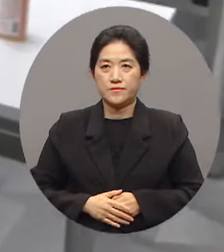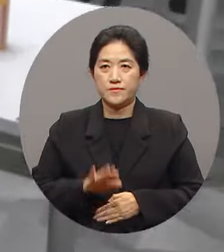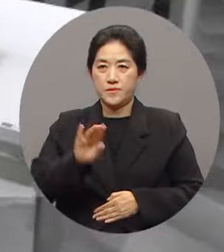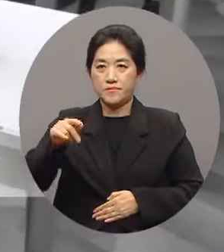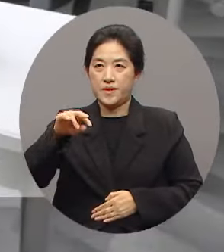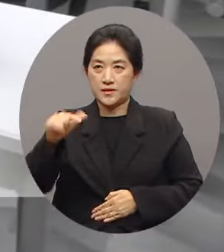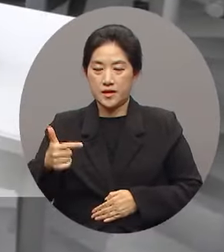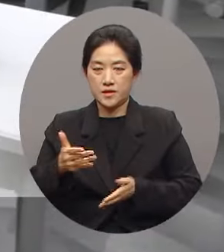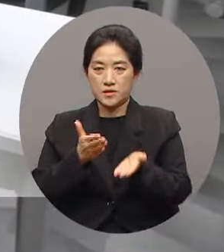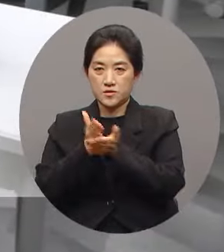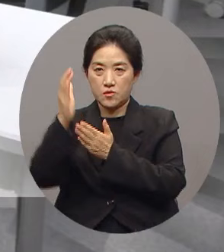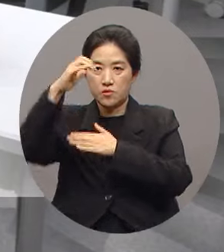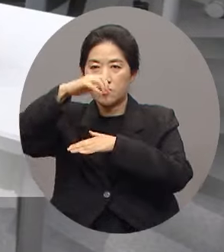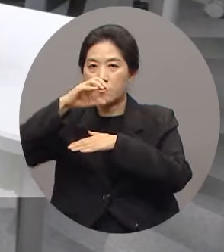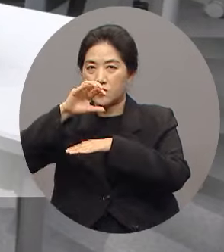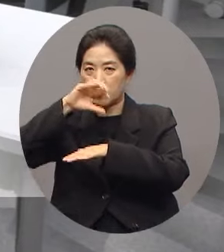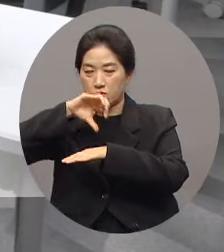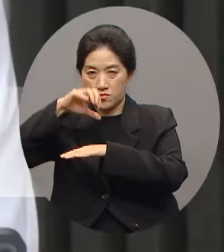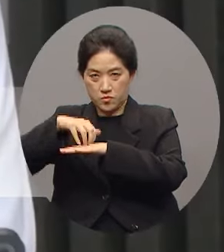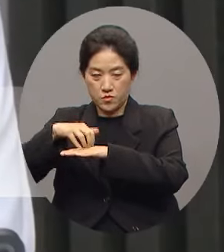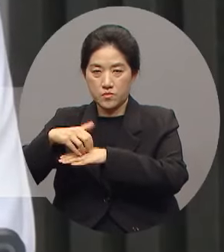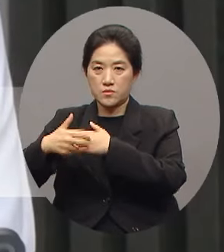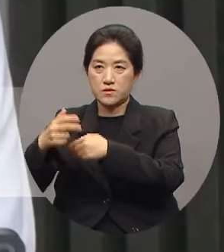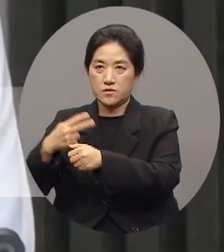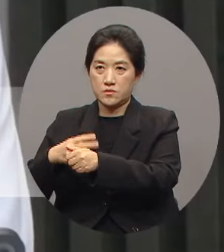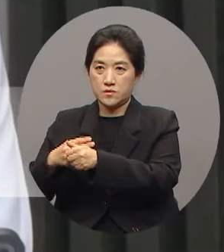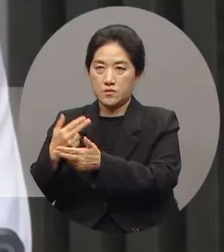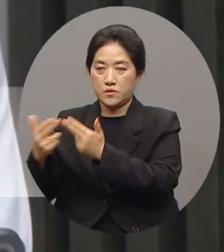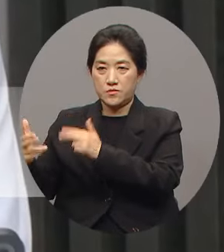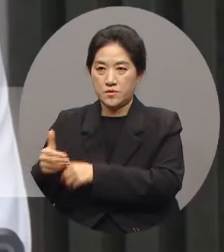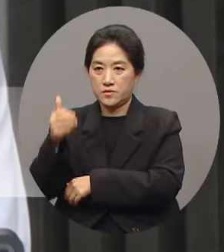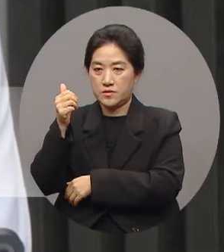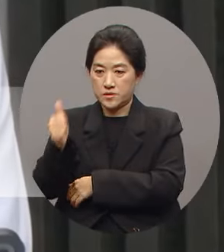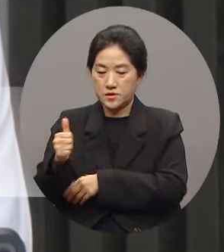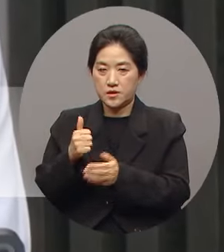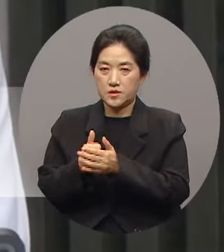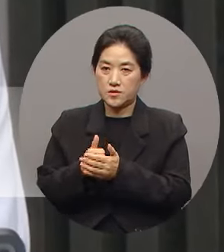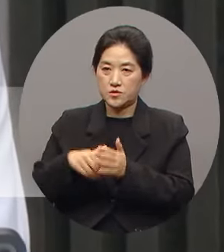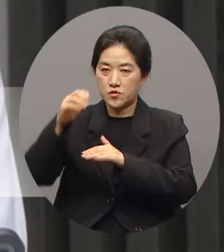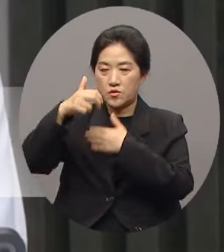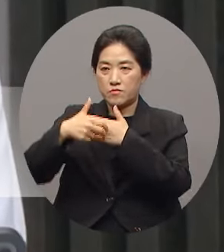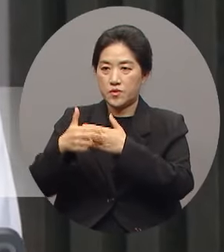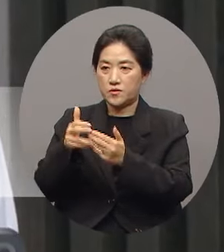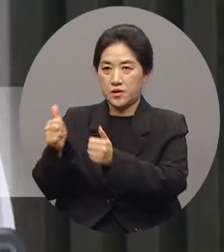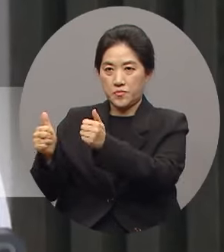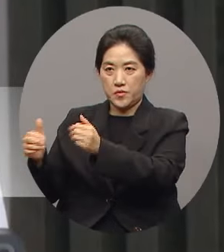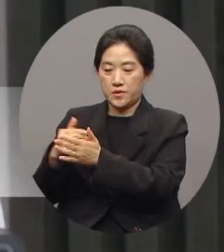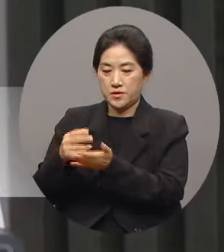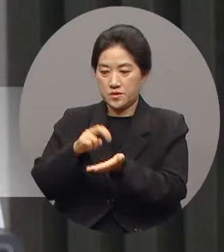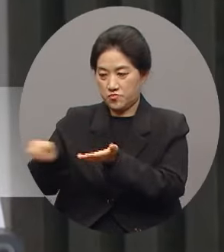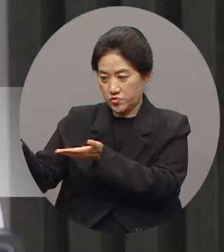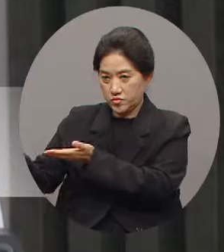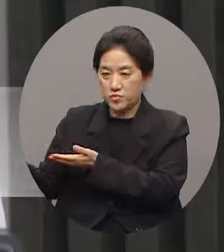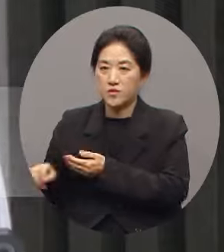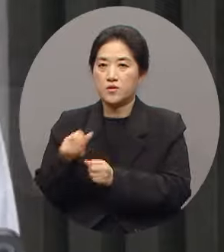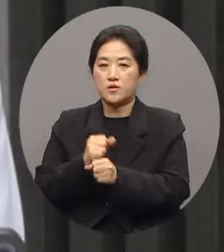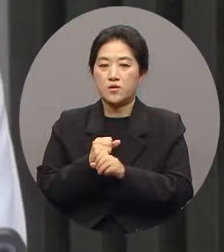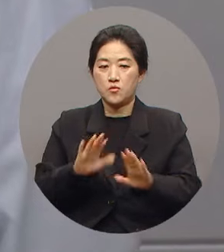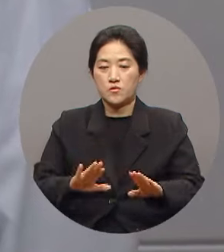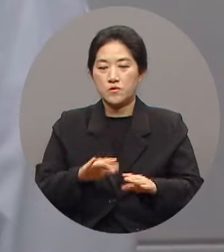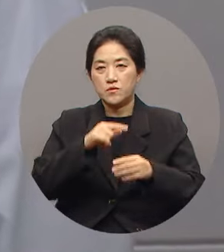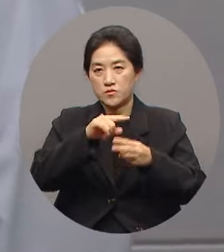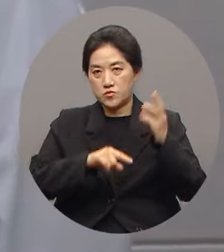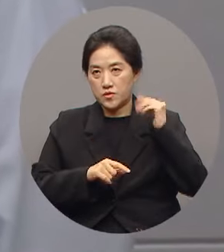박단 전공의협의회 비대위원장은 각 수련병원 전공의 대표에게 문자를 보내 오늘 윤석열 대통령과 만난다고